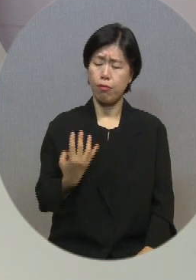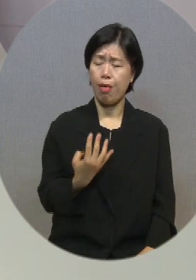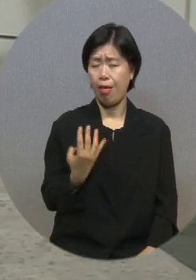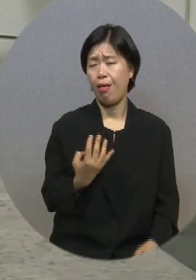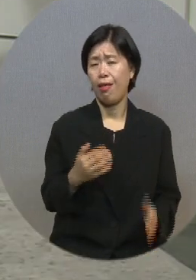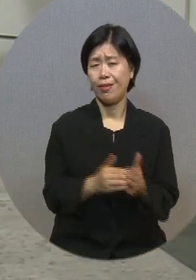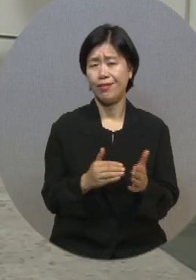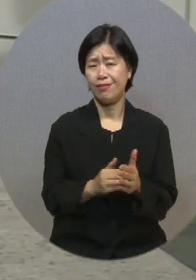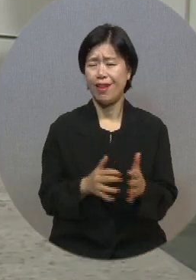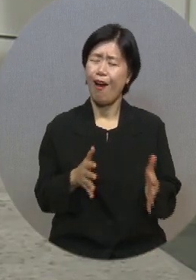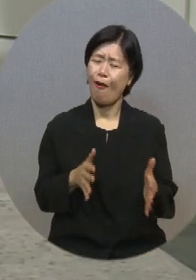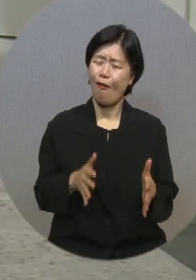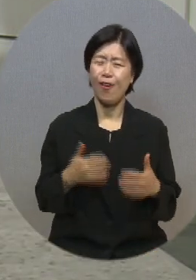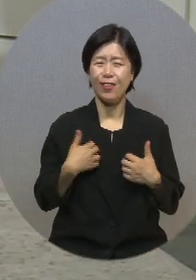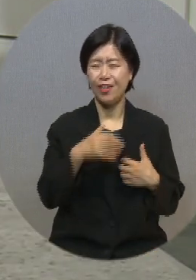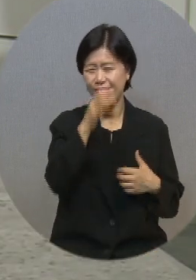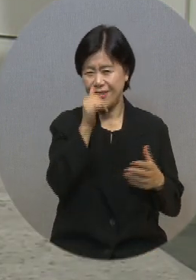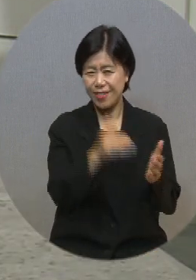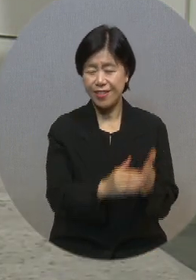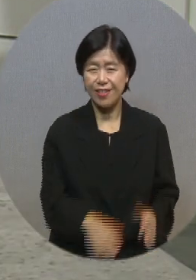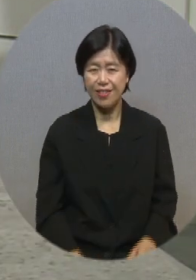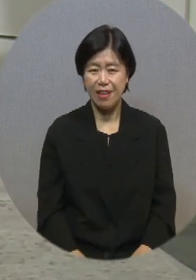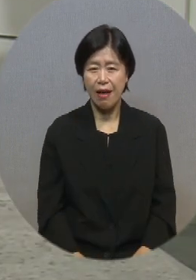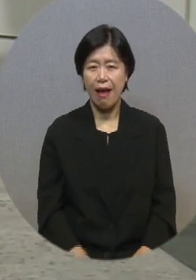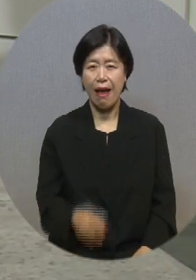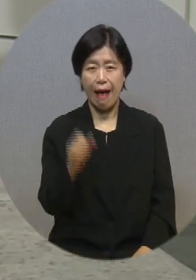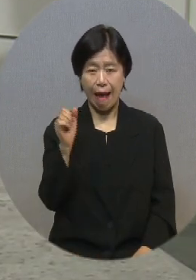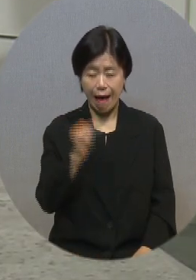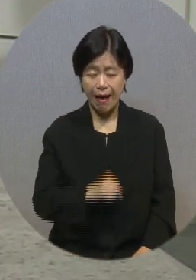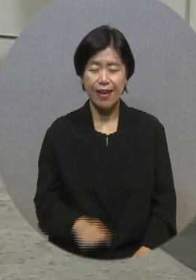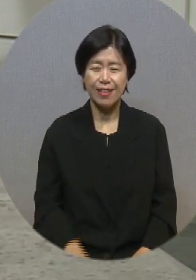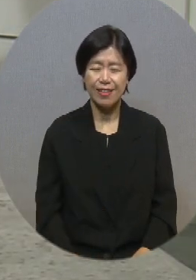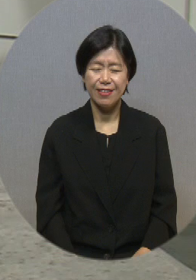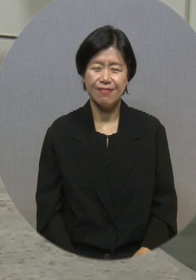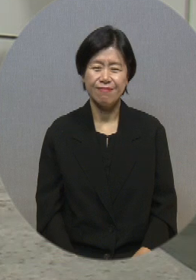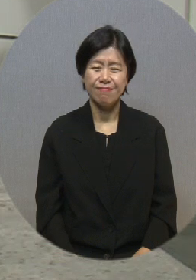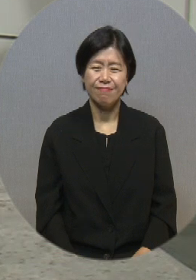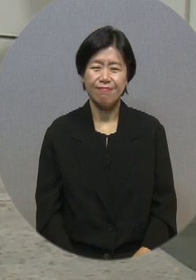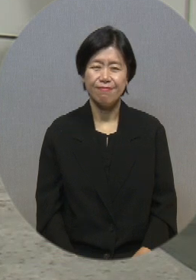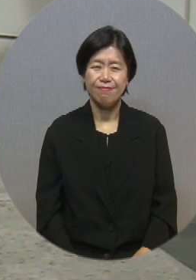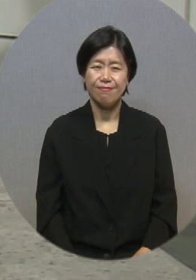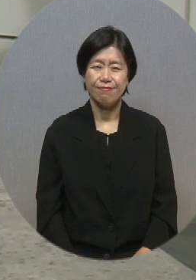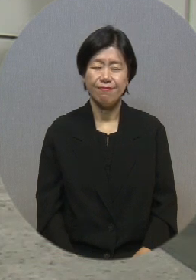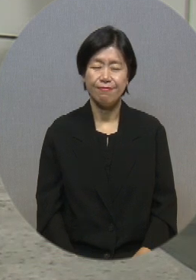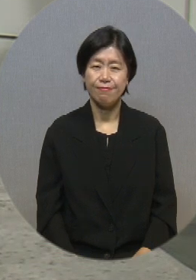놀다 왔습니다. 아, 우리끼리 노는 것도 뭐 시간이 부족한데 뭐 남의 친구까지.